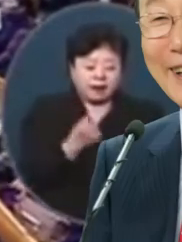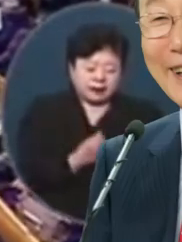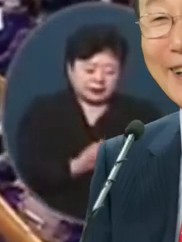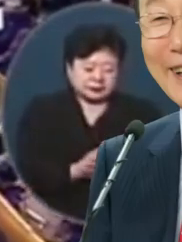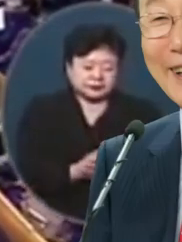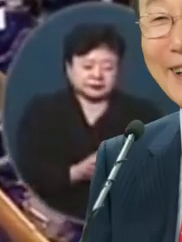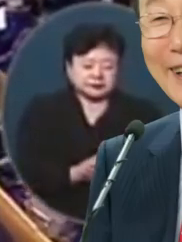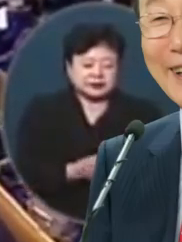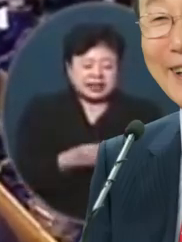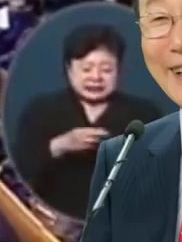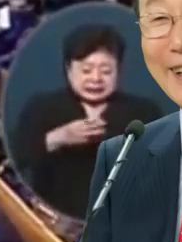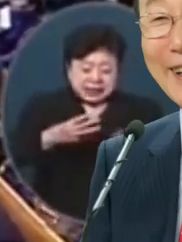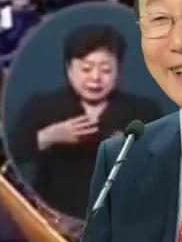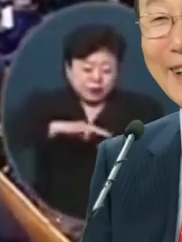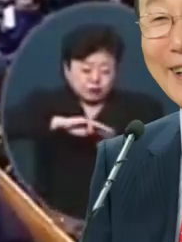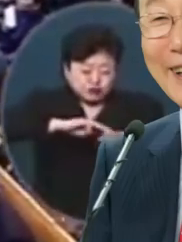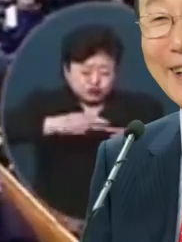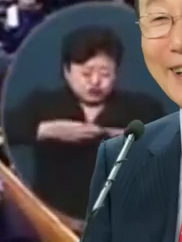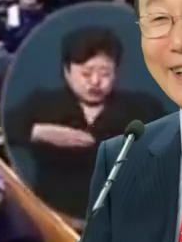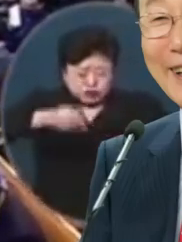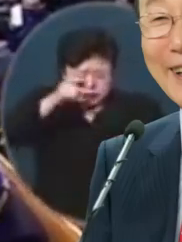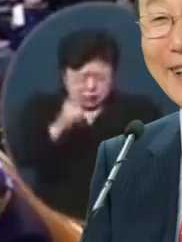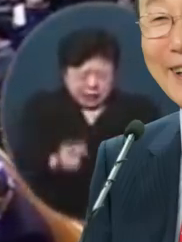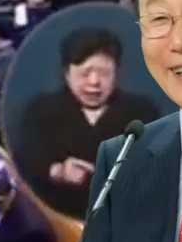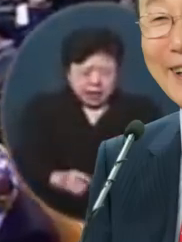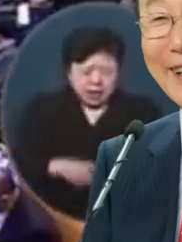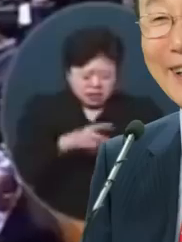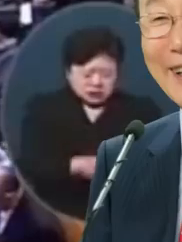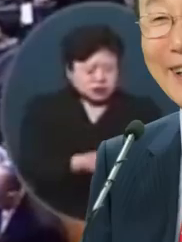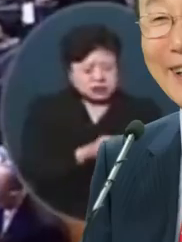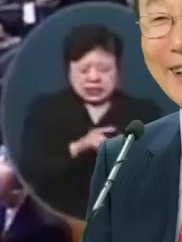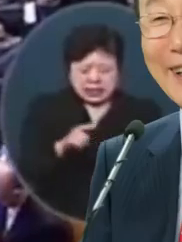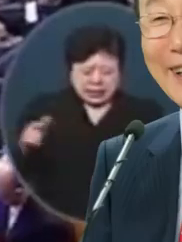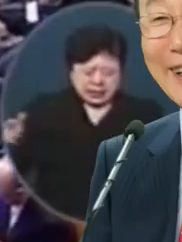세 겹줄은 쉽게 끊어지지 아니하느니라